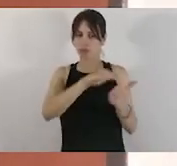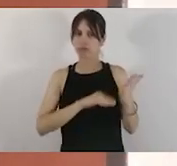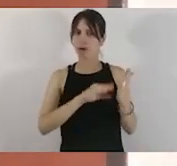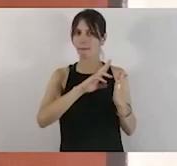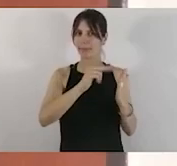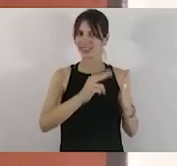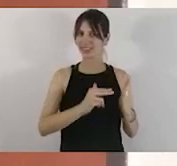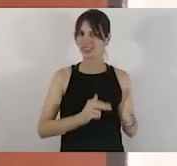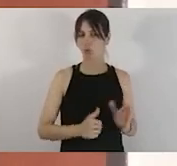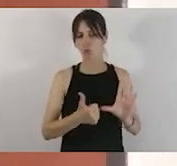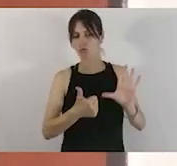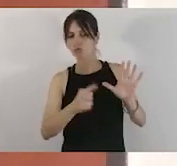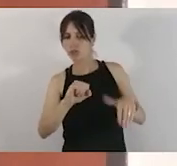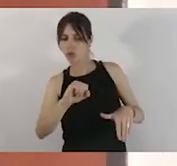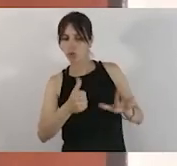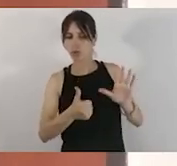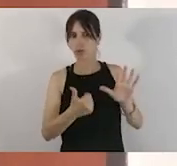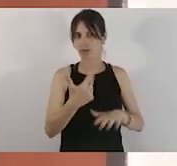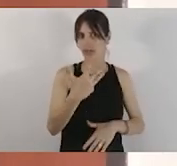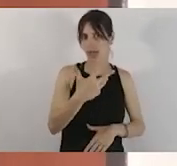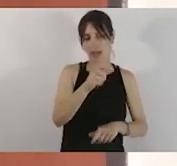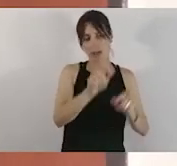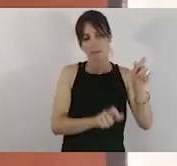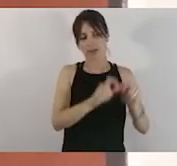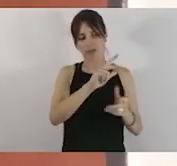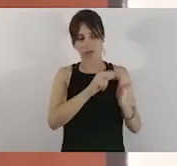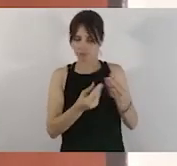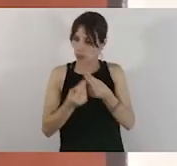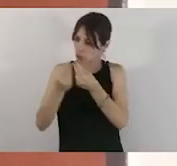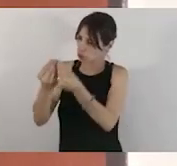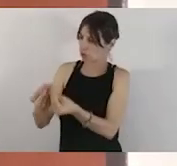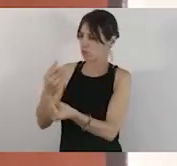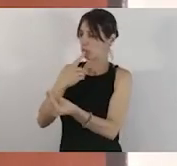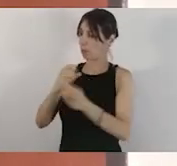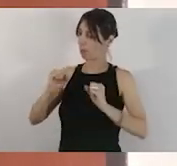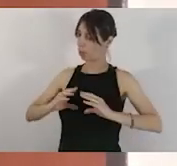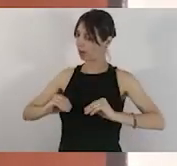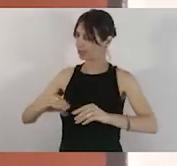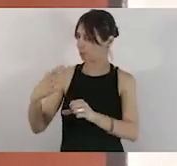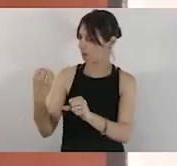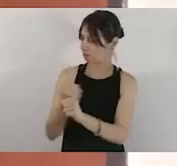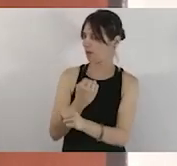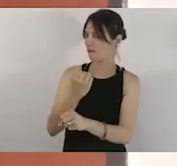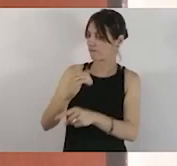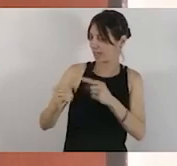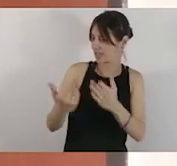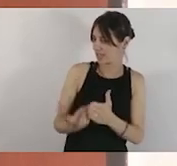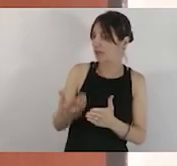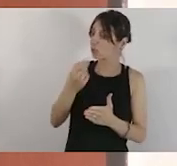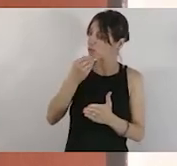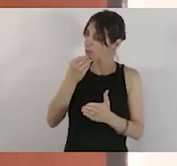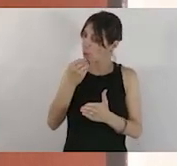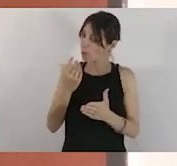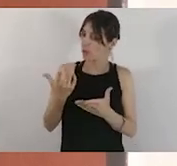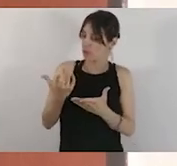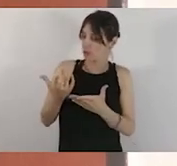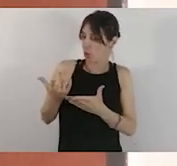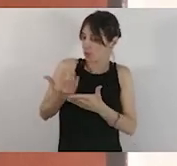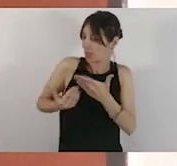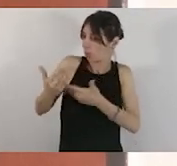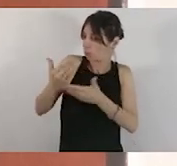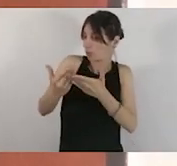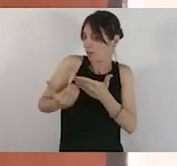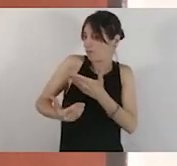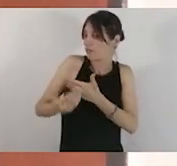personnes afin que cela se fasse. Et je suis donc dans une opposition constructive et je vous en remercie. En ce qui concerne le